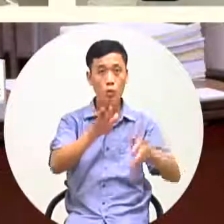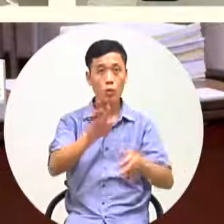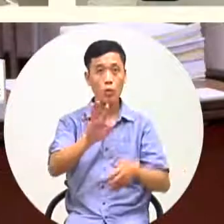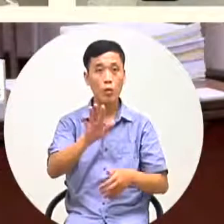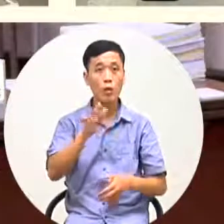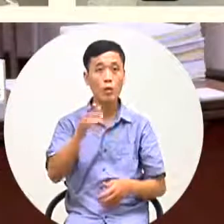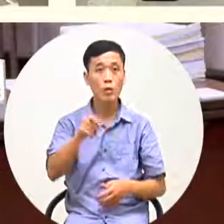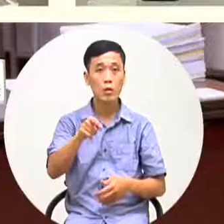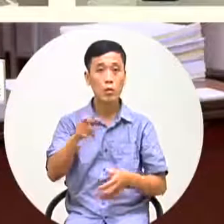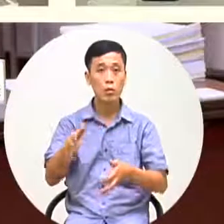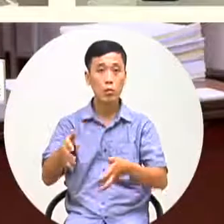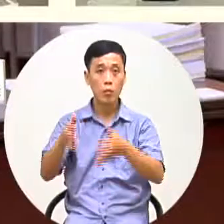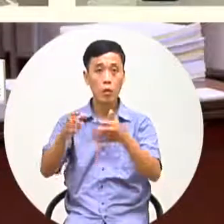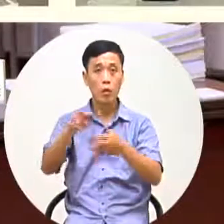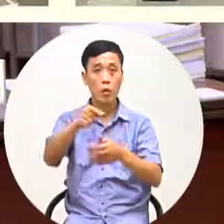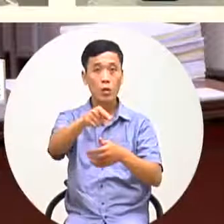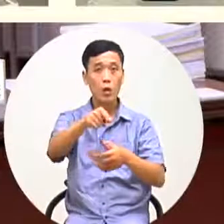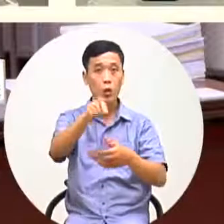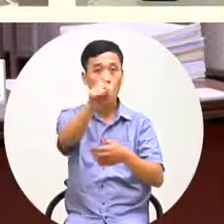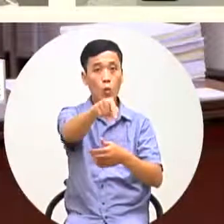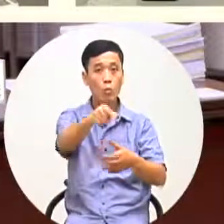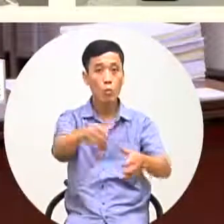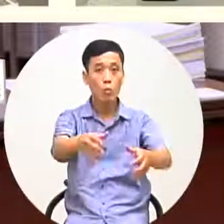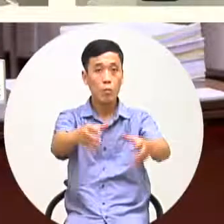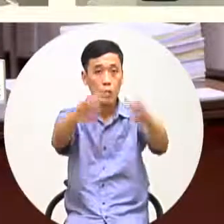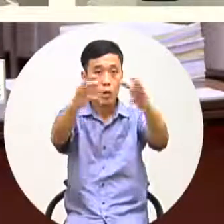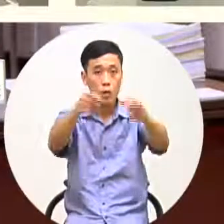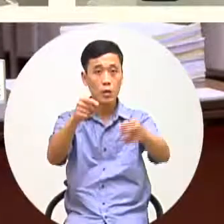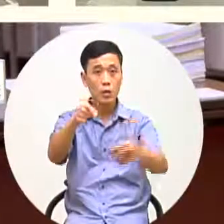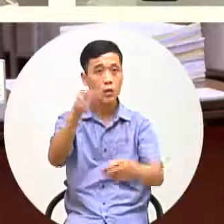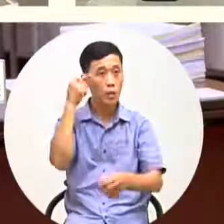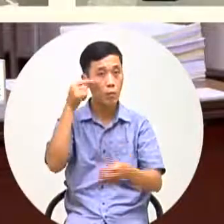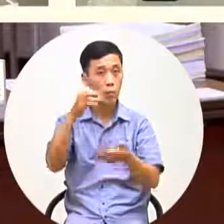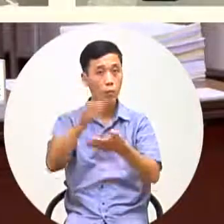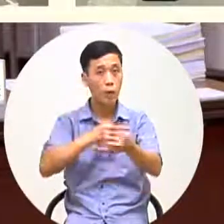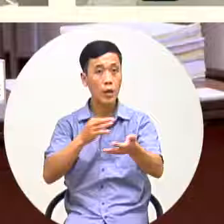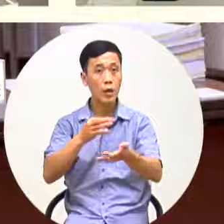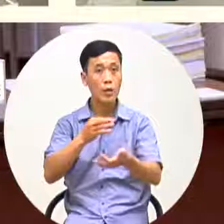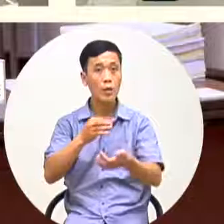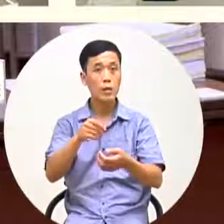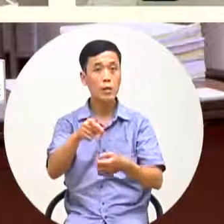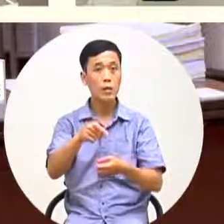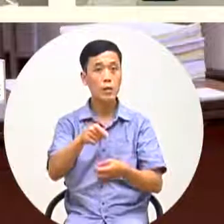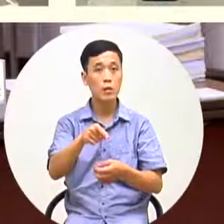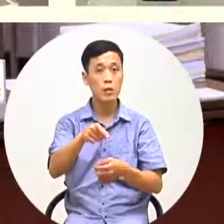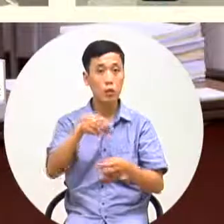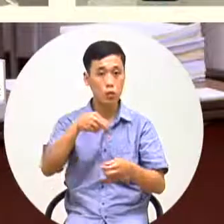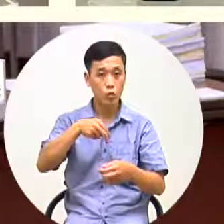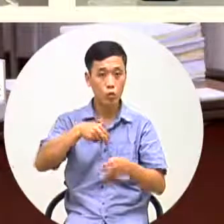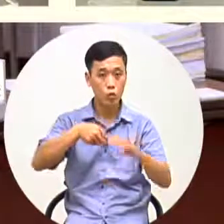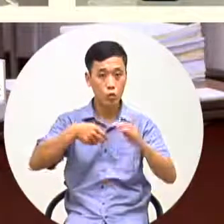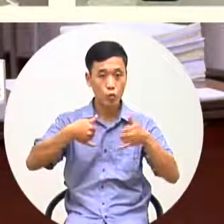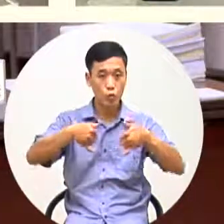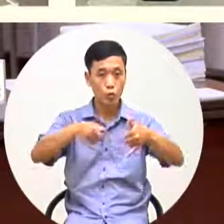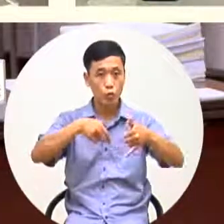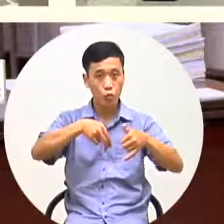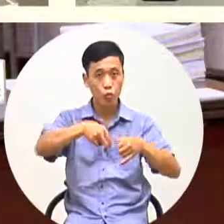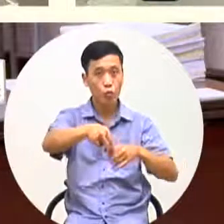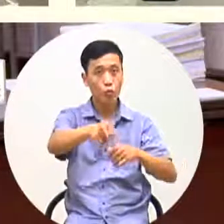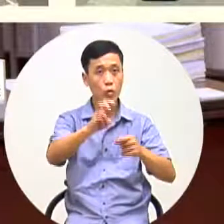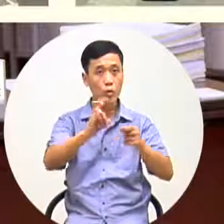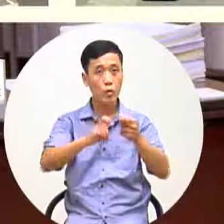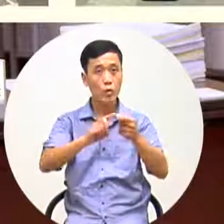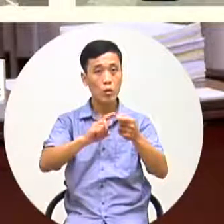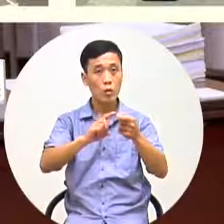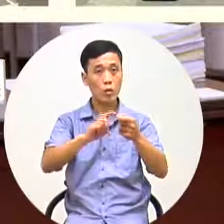阵，伊去后壁遮要卖人诶时阵，对不对？伊就用做道路行行三十年咧。啊了后，你即摆讲即个要围起来，啊要伊块叫人弄即个